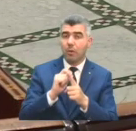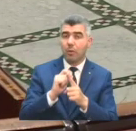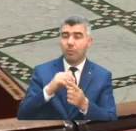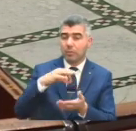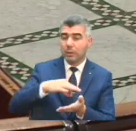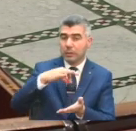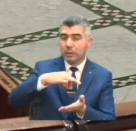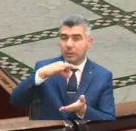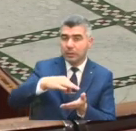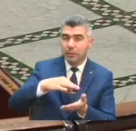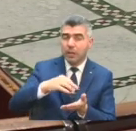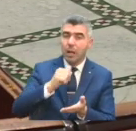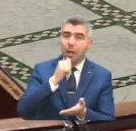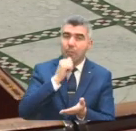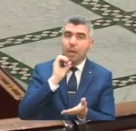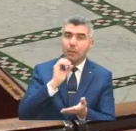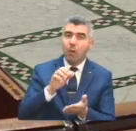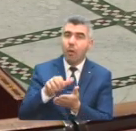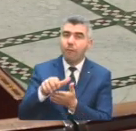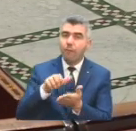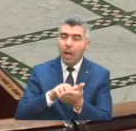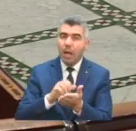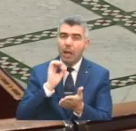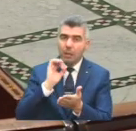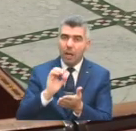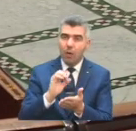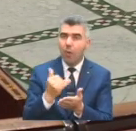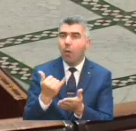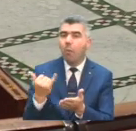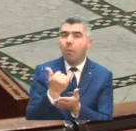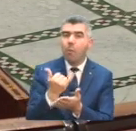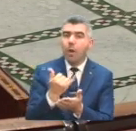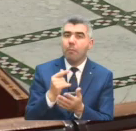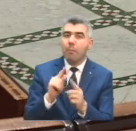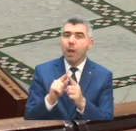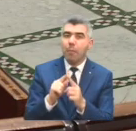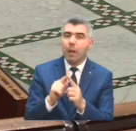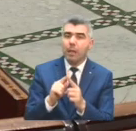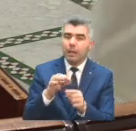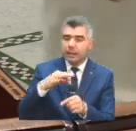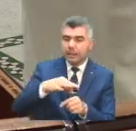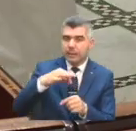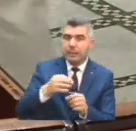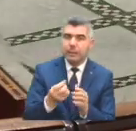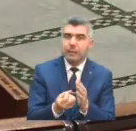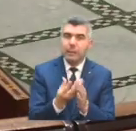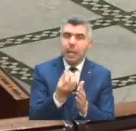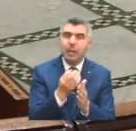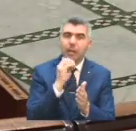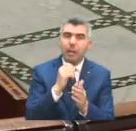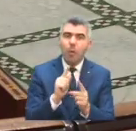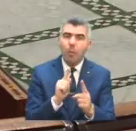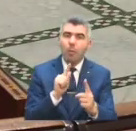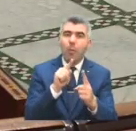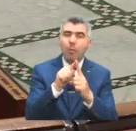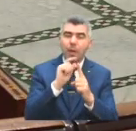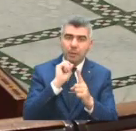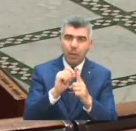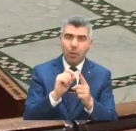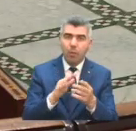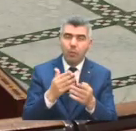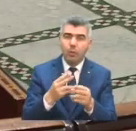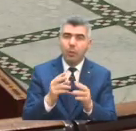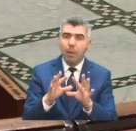بتدبير مستدام، تشجيع تكنولوجيا التأقلم كالزرع المباشر، الرفع من جاذبية القطاع، الرفع من تنافسية المنتوجات